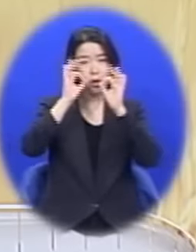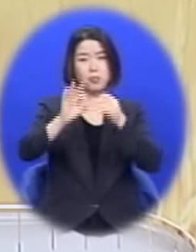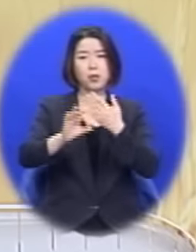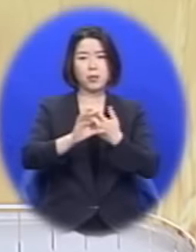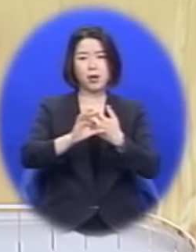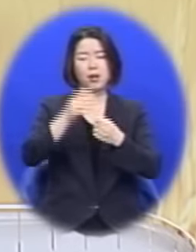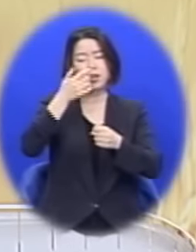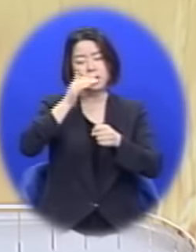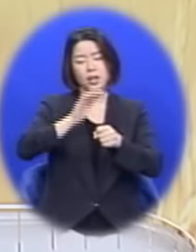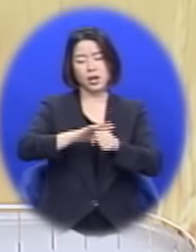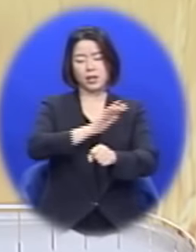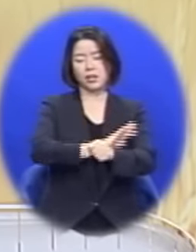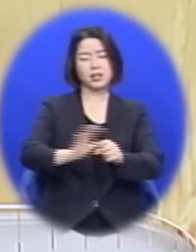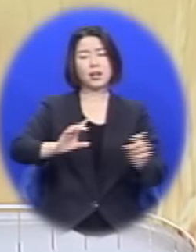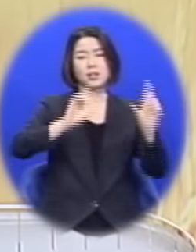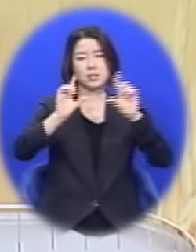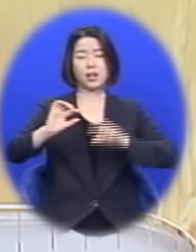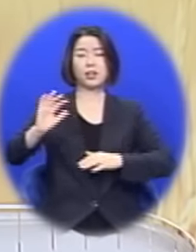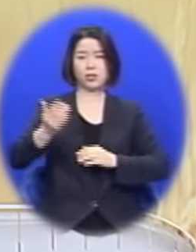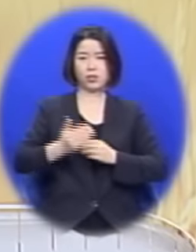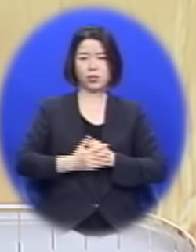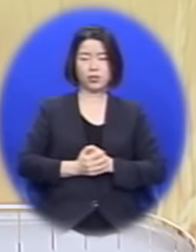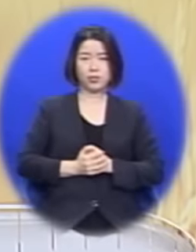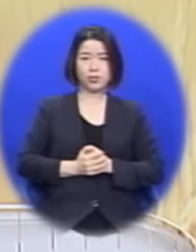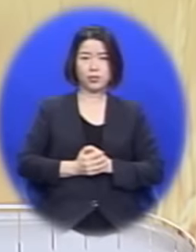정말 살게 된다고요.